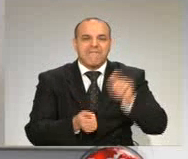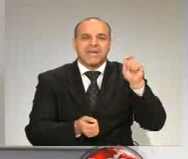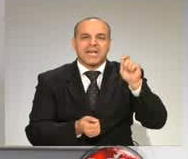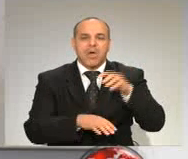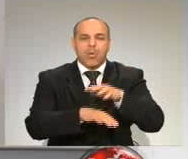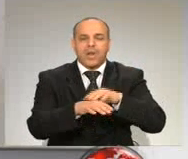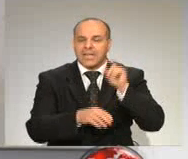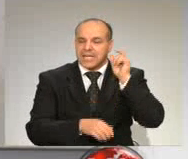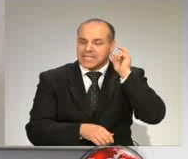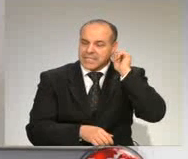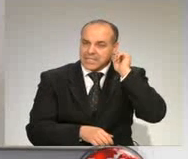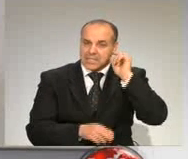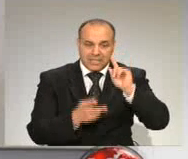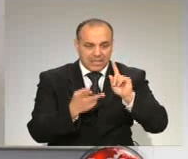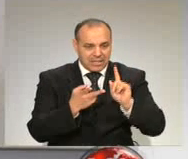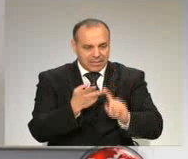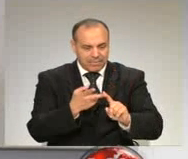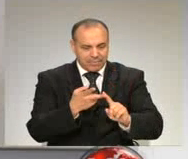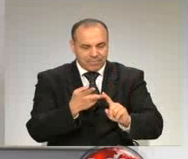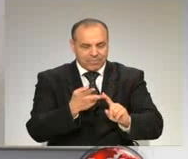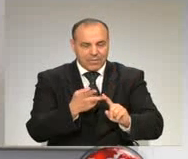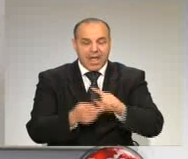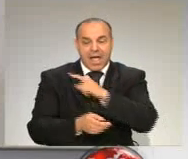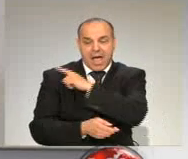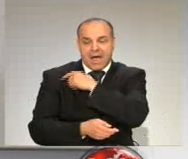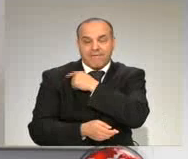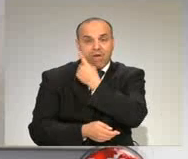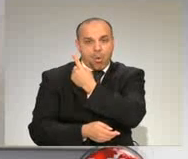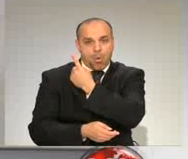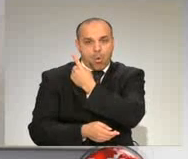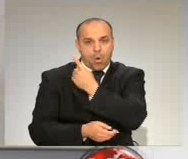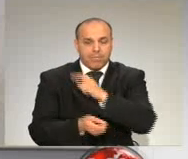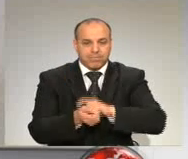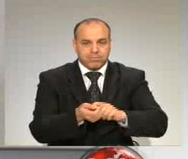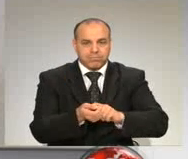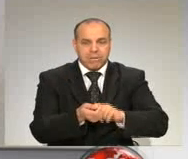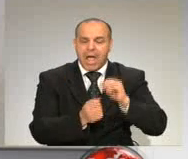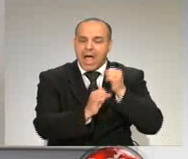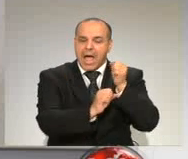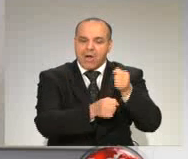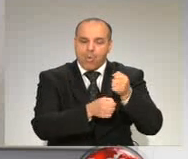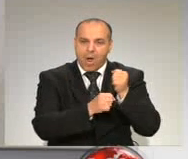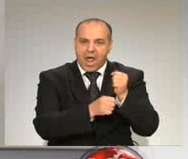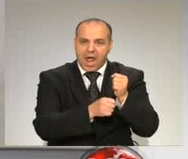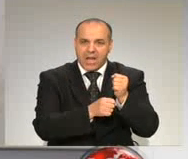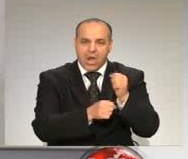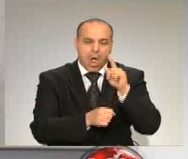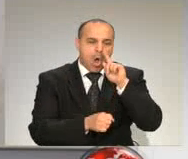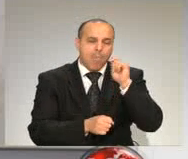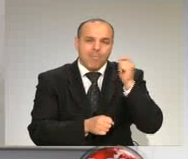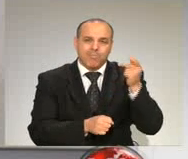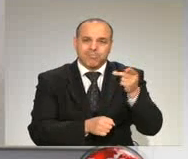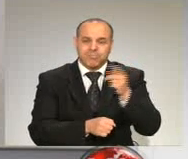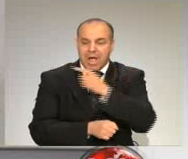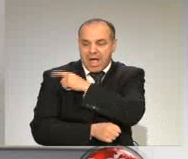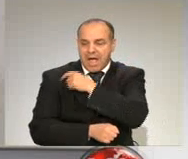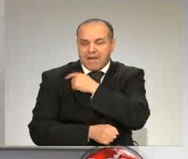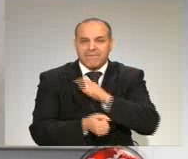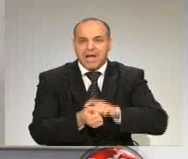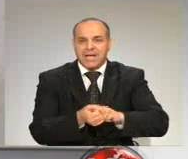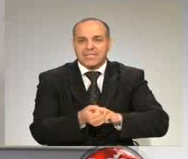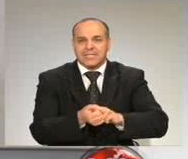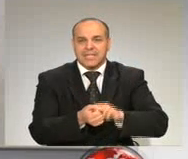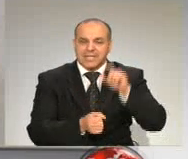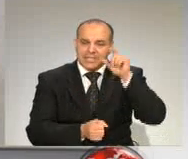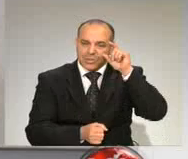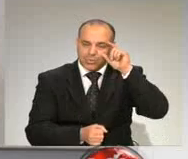ولاية القصرين، هيثم الشرابي عريف أول أصيل ولاية القيروان، عمر زلتيق عريف أصيل ولاية